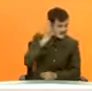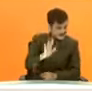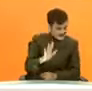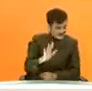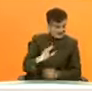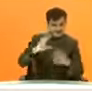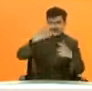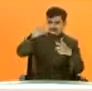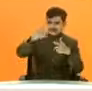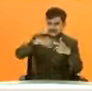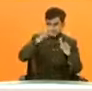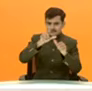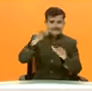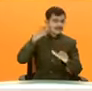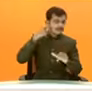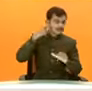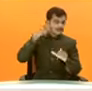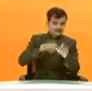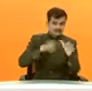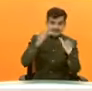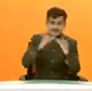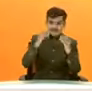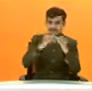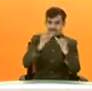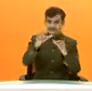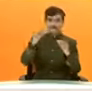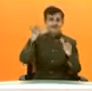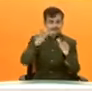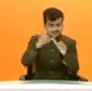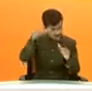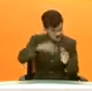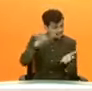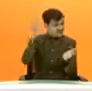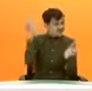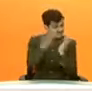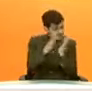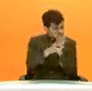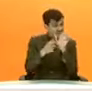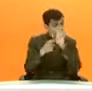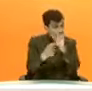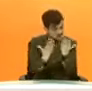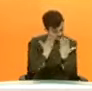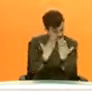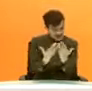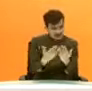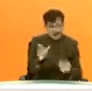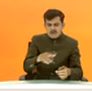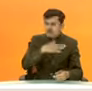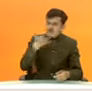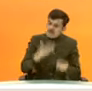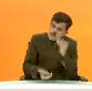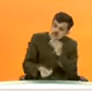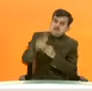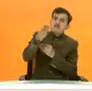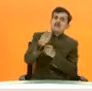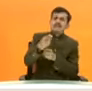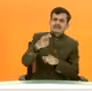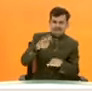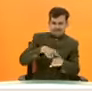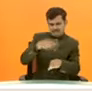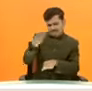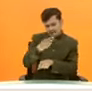इस रक्त रंजित इतिहास के निशान आज भी मौजूद है। साथियों, कुछ ही दिनों